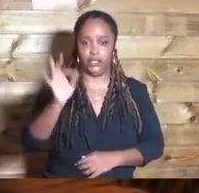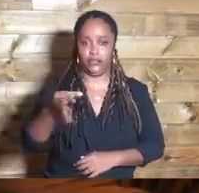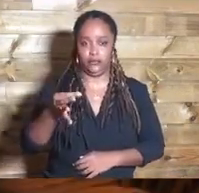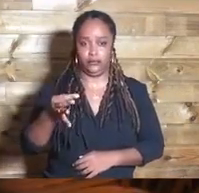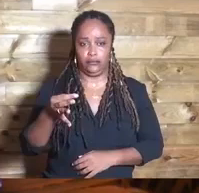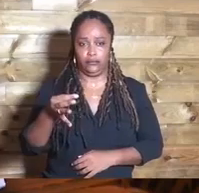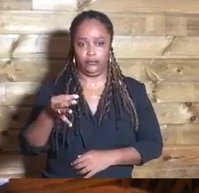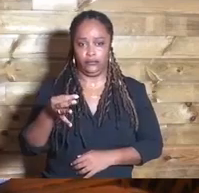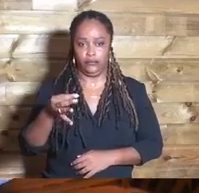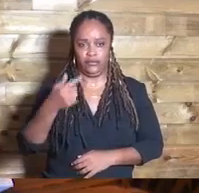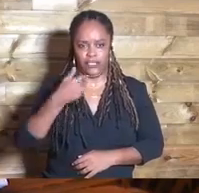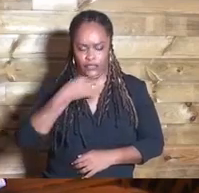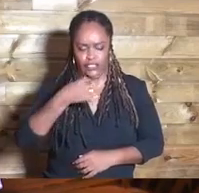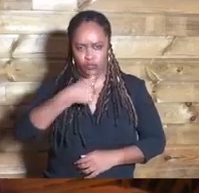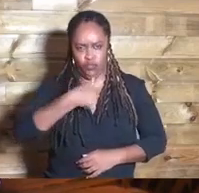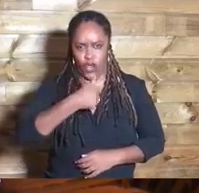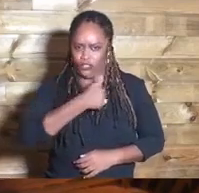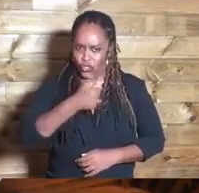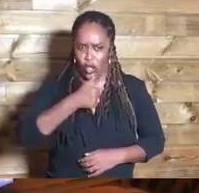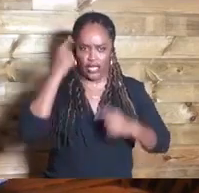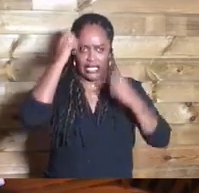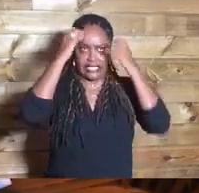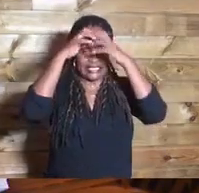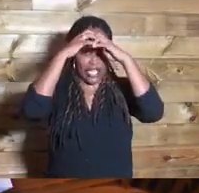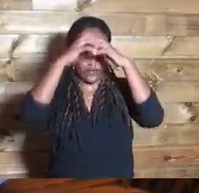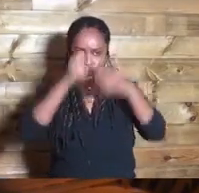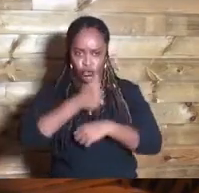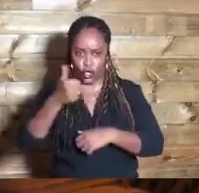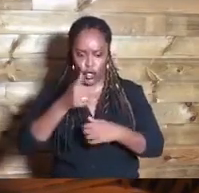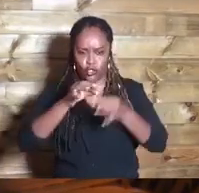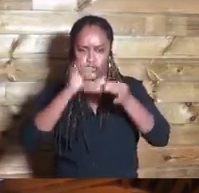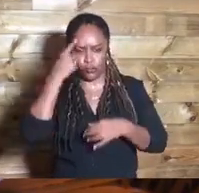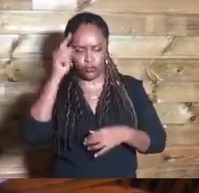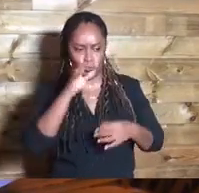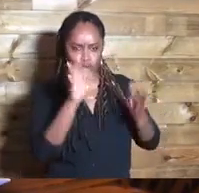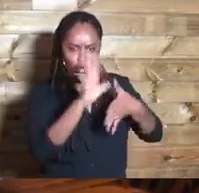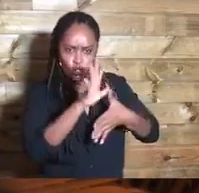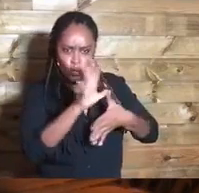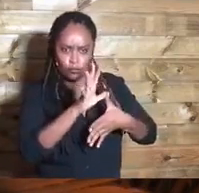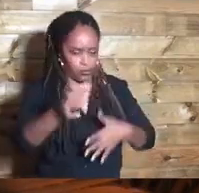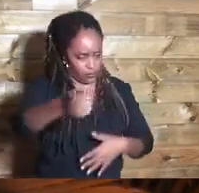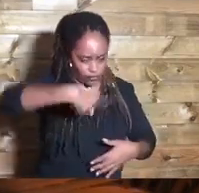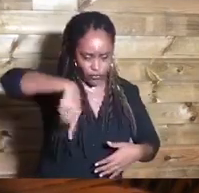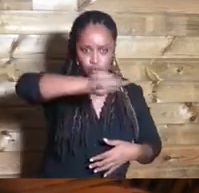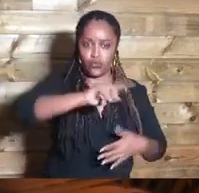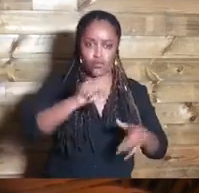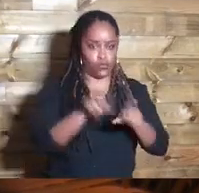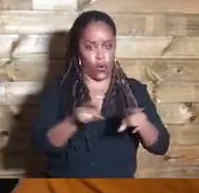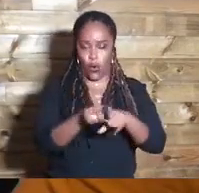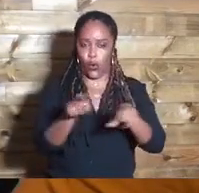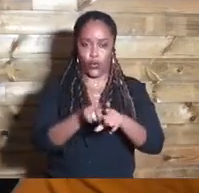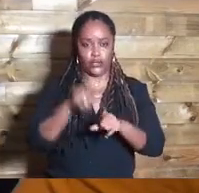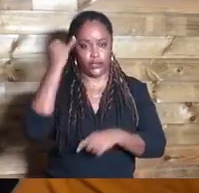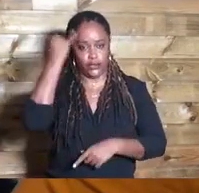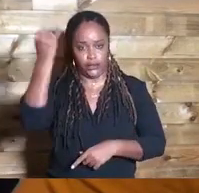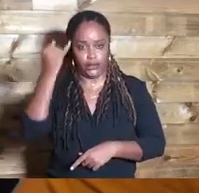que le cerveau en nous tout seul capable à inventer toute solution pour Guadeloupe. Donc, si les autres ont une belle idée, nous sommes fouquants avec cette idée-là, ça